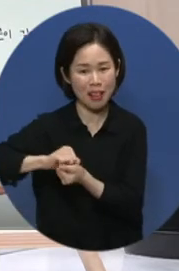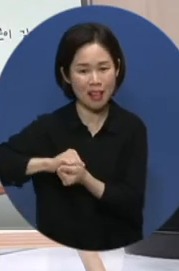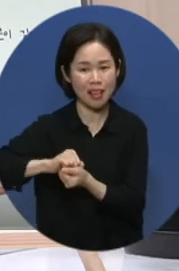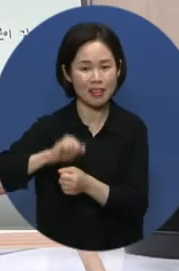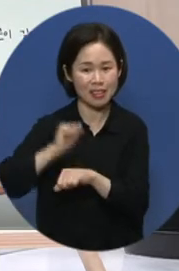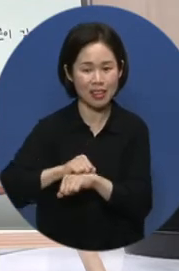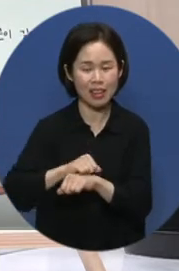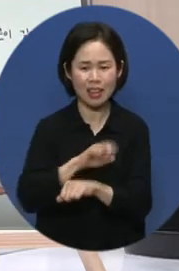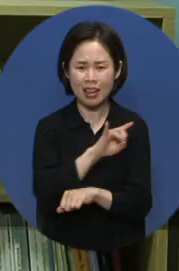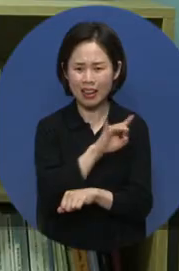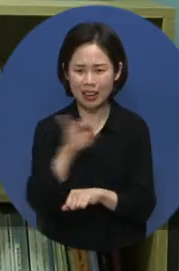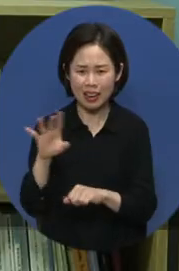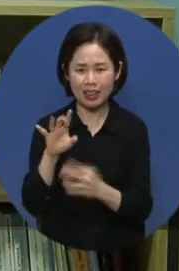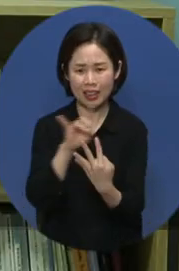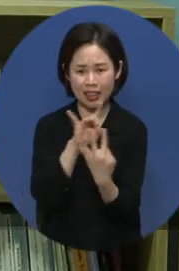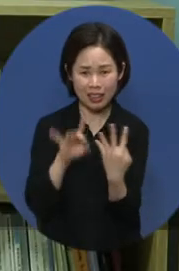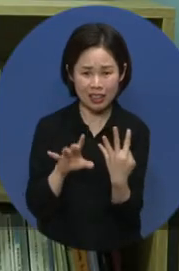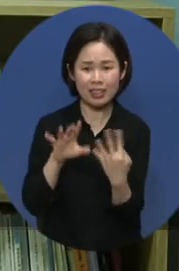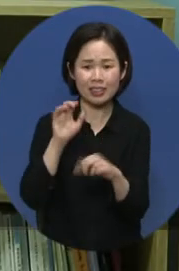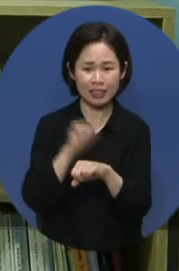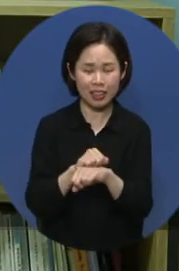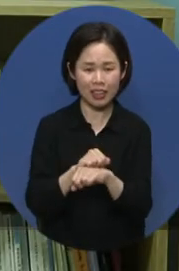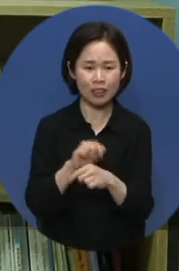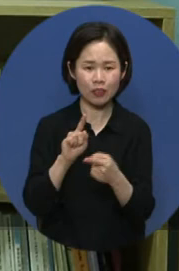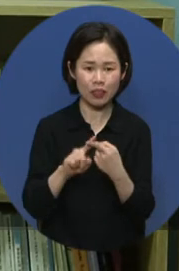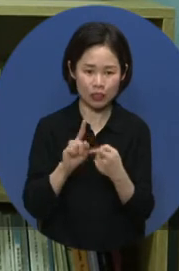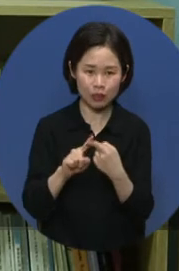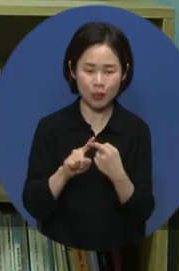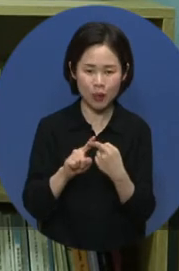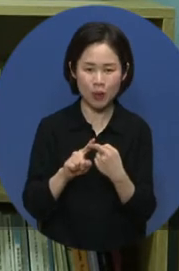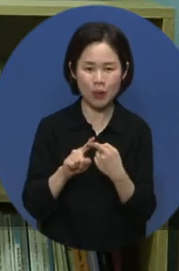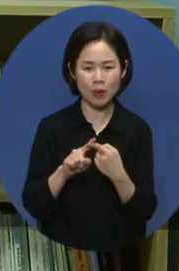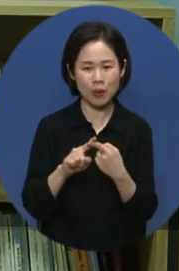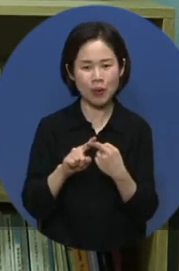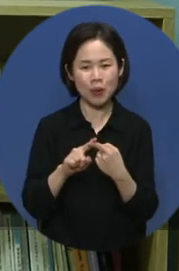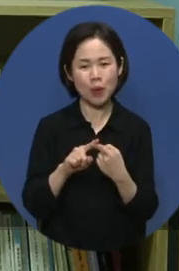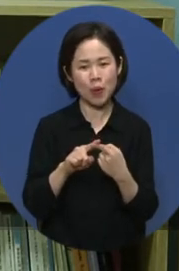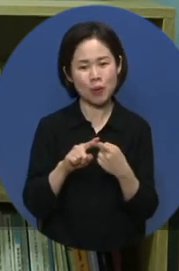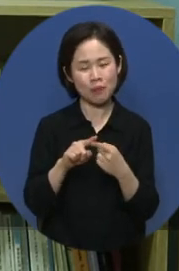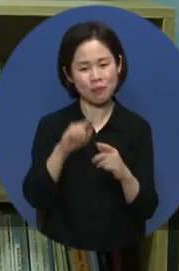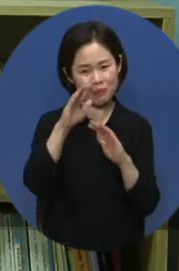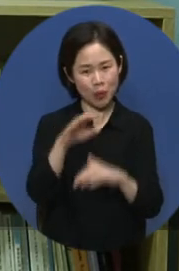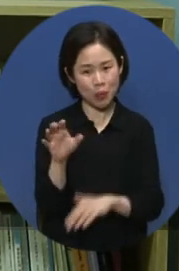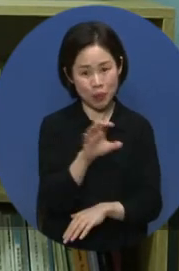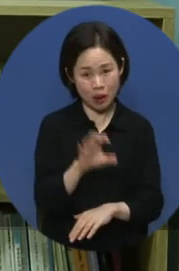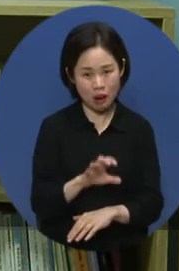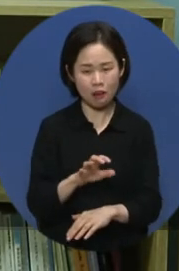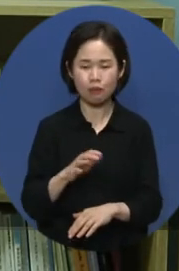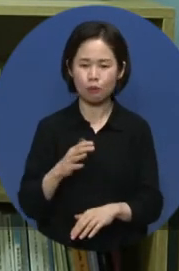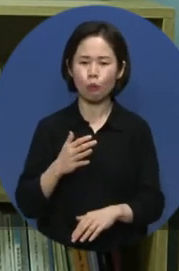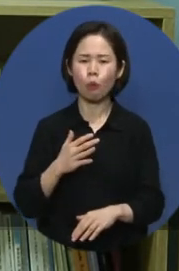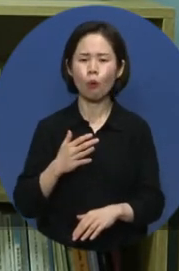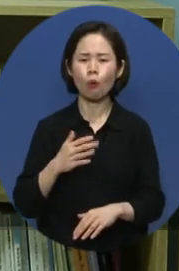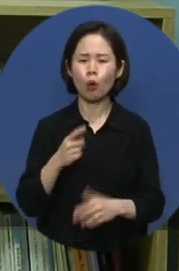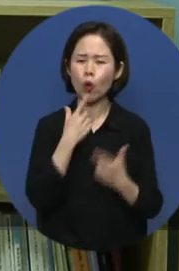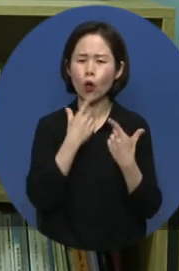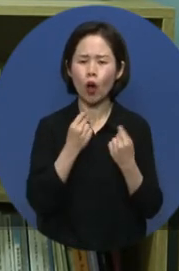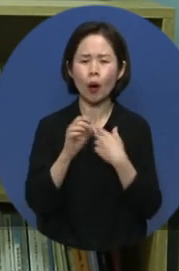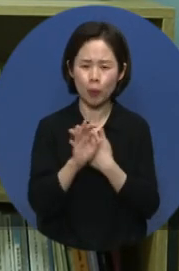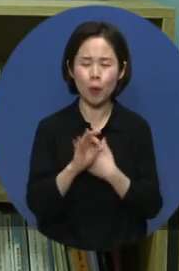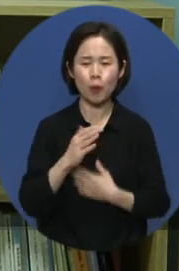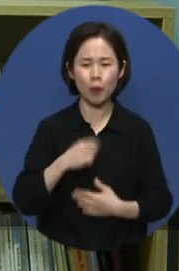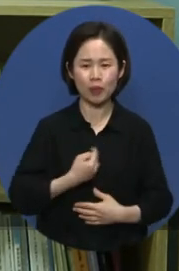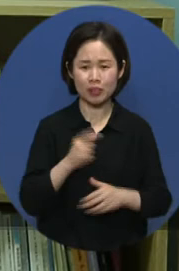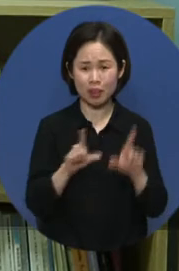각자 잘하는 거에 대해서 이렇게 살면 우리도 혼자 살 수 있다, 혼자 사는 게 그렇게 어렵지 않다, 그러니까 당사자의 목소리를 직접